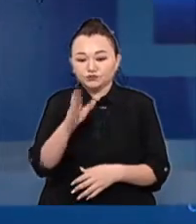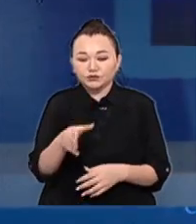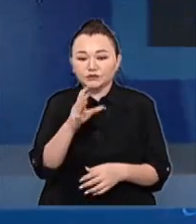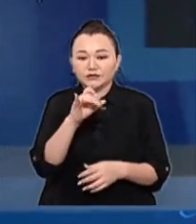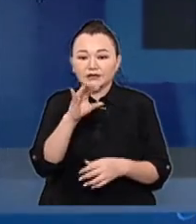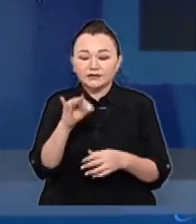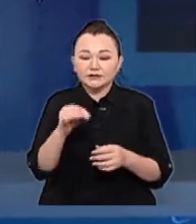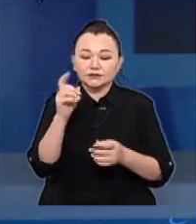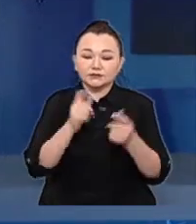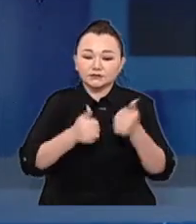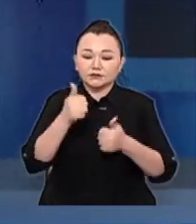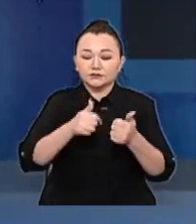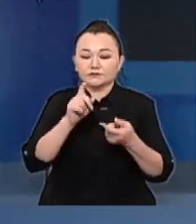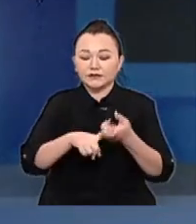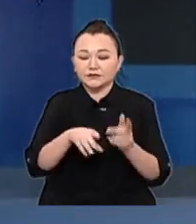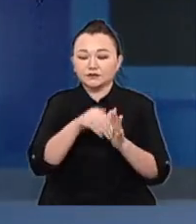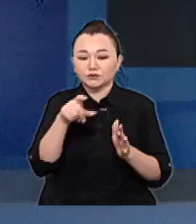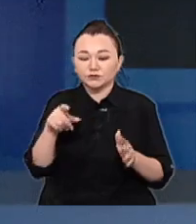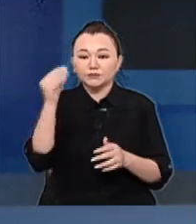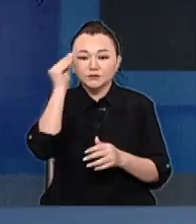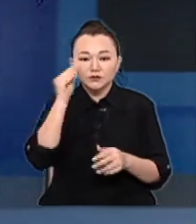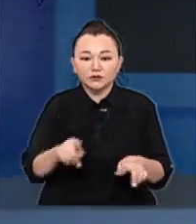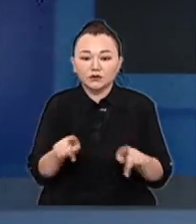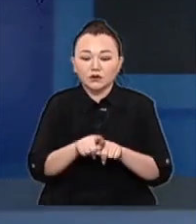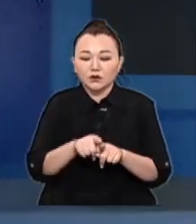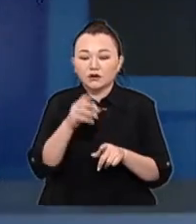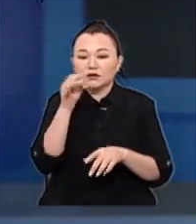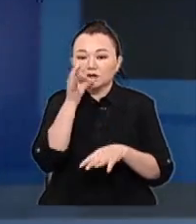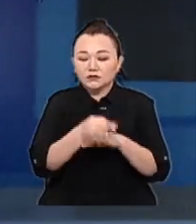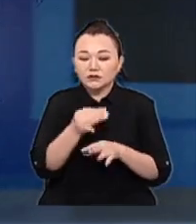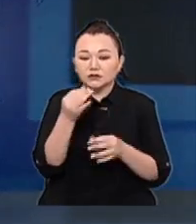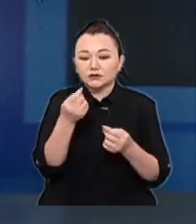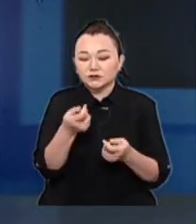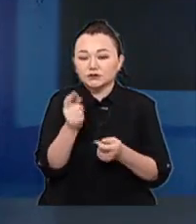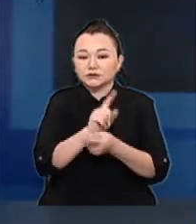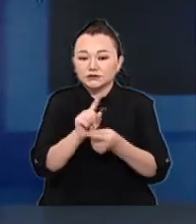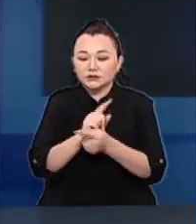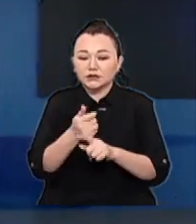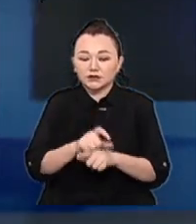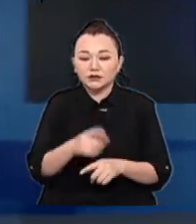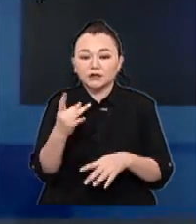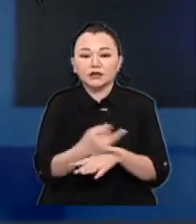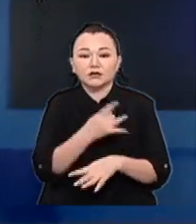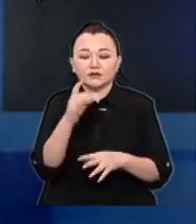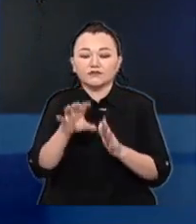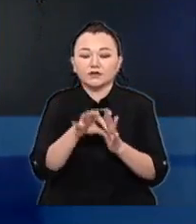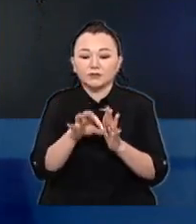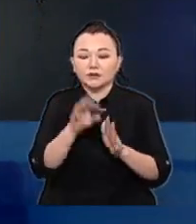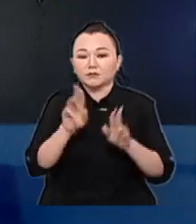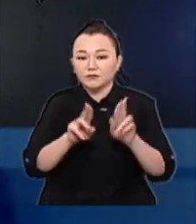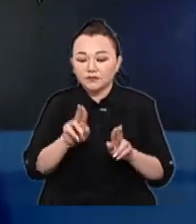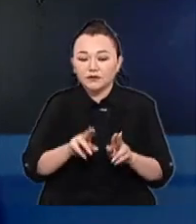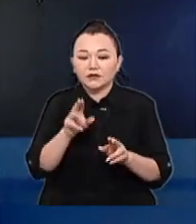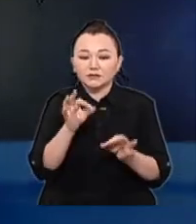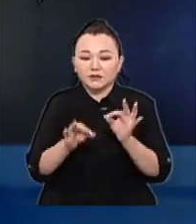додаға байланысты мәслихат депутаттарының пікірі осындай. Олардың айтуынша бір қатар өзгерістер енгізілген бұл жолғы сайлау тәртібі оның